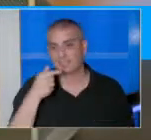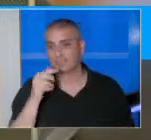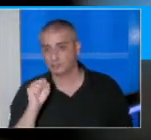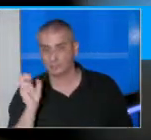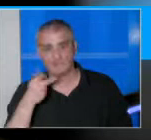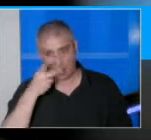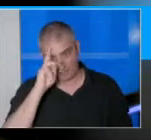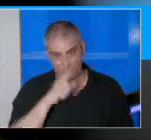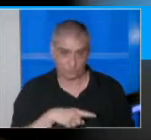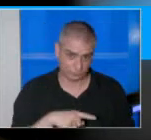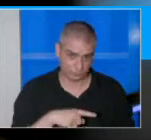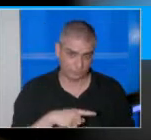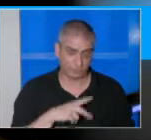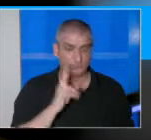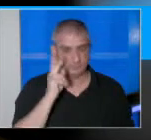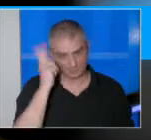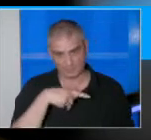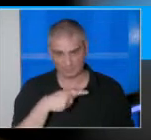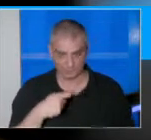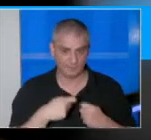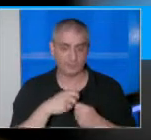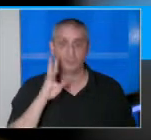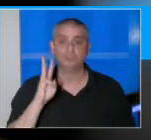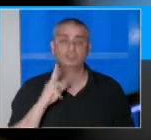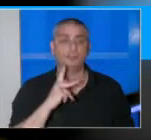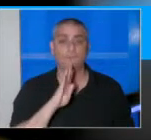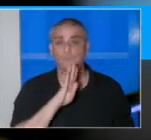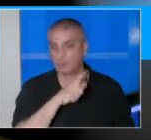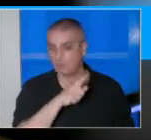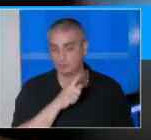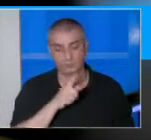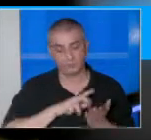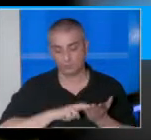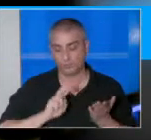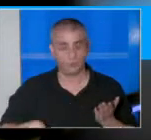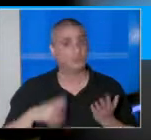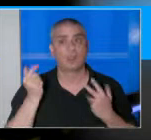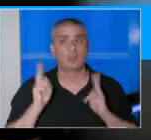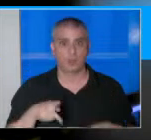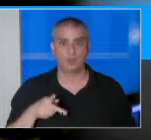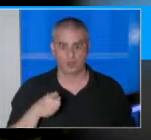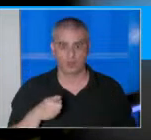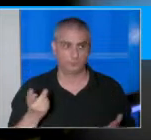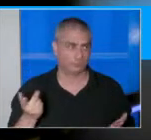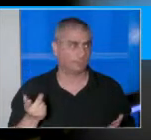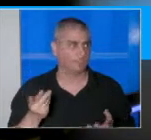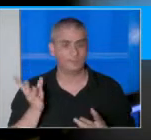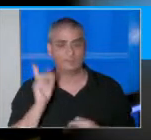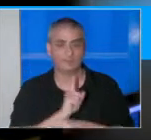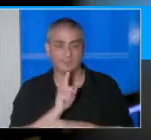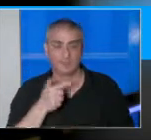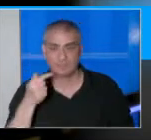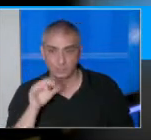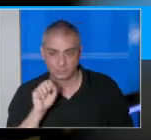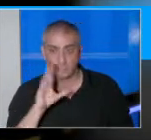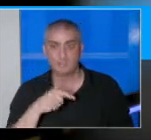לבין הליכוד, ספציפית לגבי יפעת שאשא ביטון. הגדרתה כפורשת הייתה יכולה לסבך אותה מאוד בריצה עם גדעון סער,